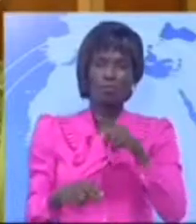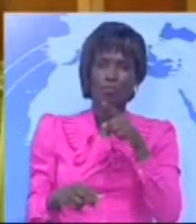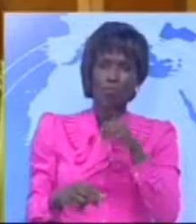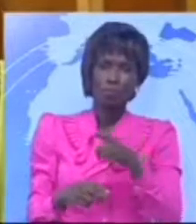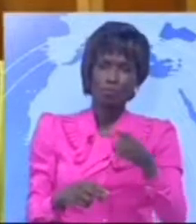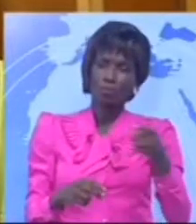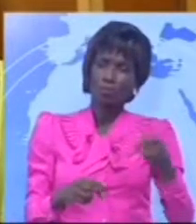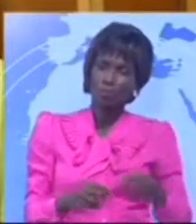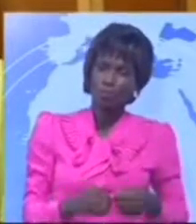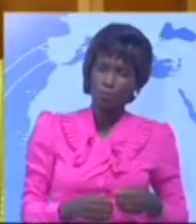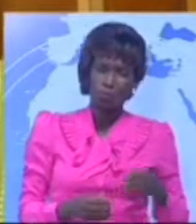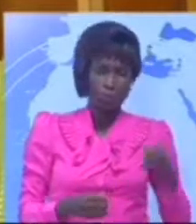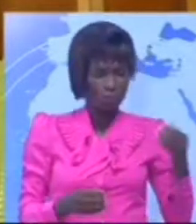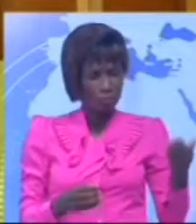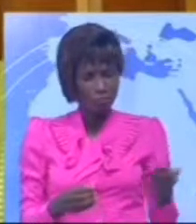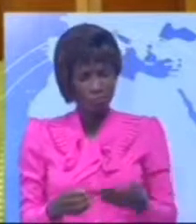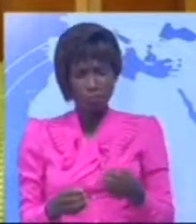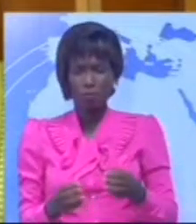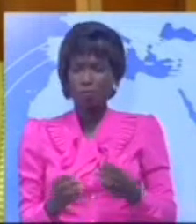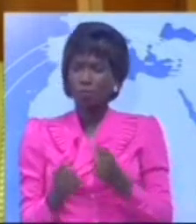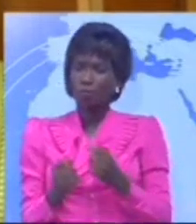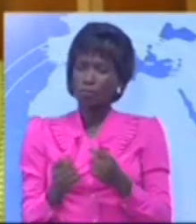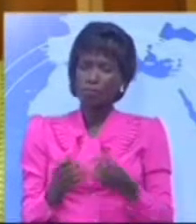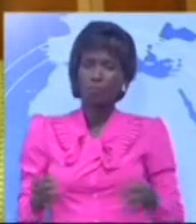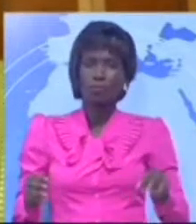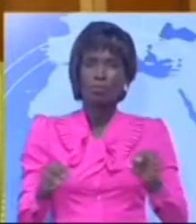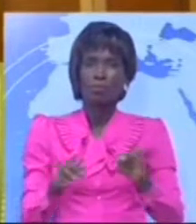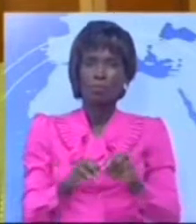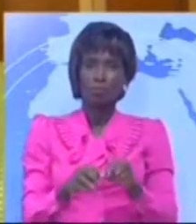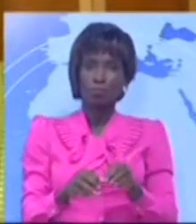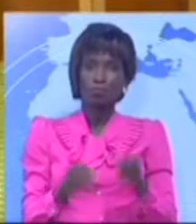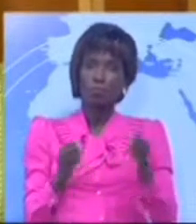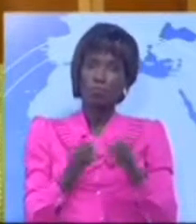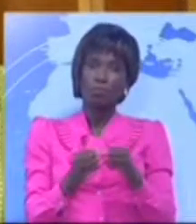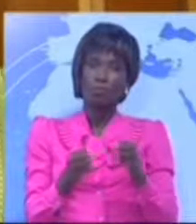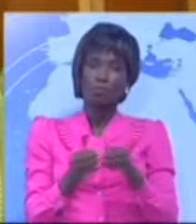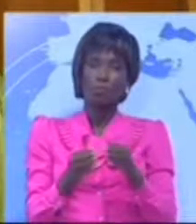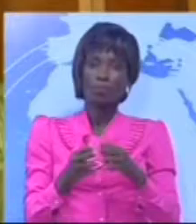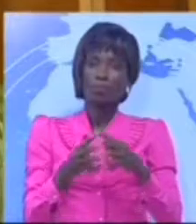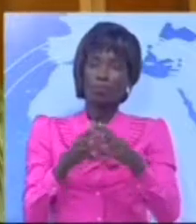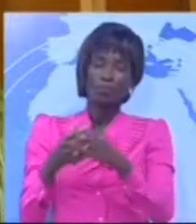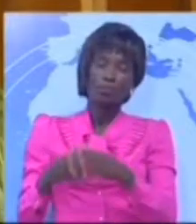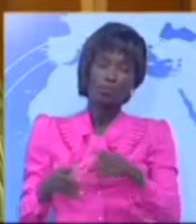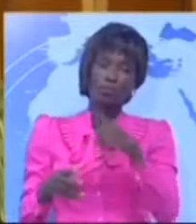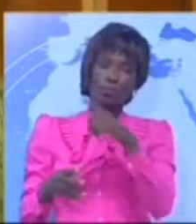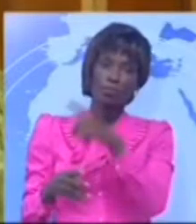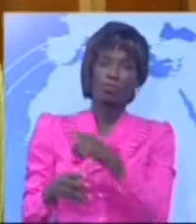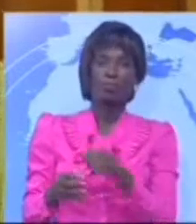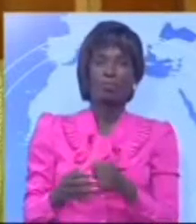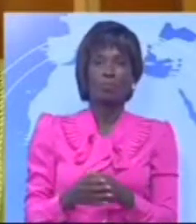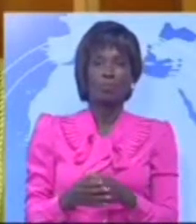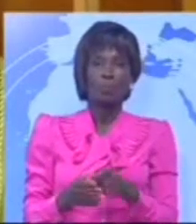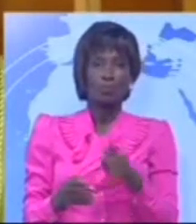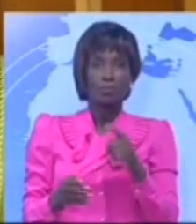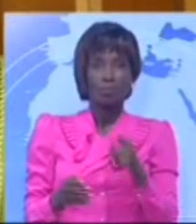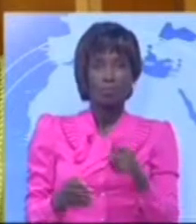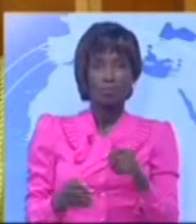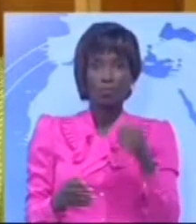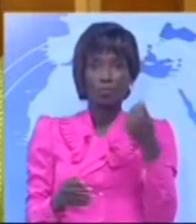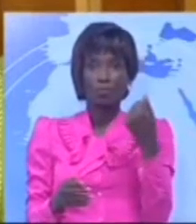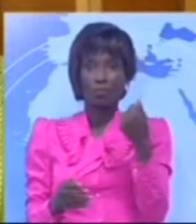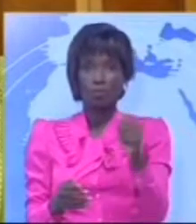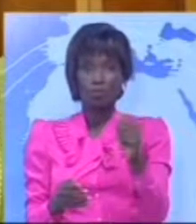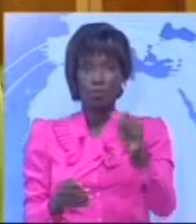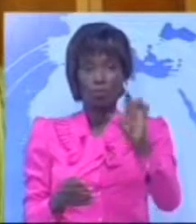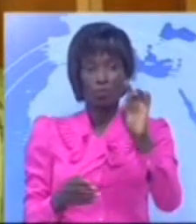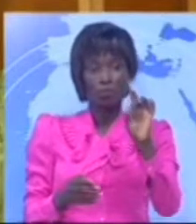à une rencontre très importante à New York, dans la salle de l'Assemblée générale des Nations Unies, les 8 et 10 juin